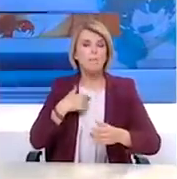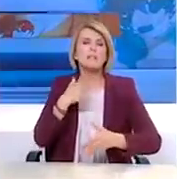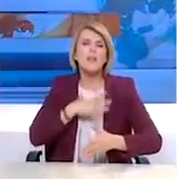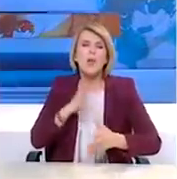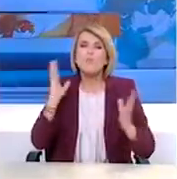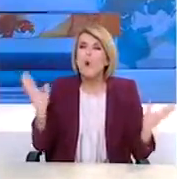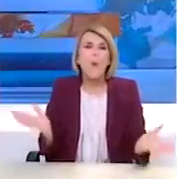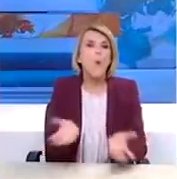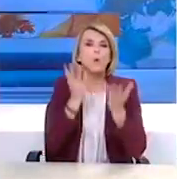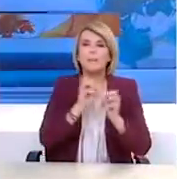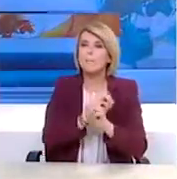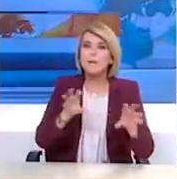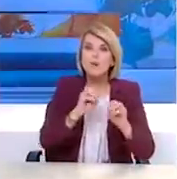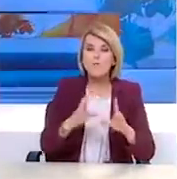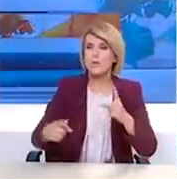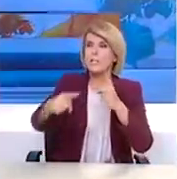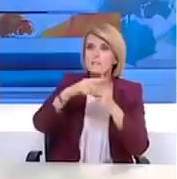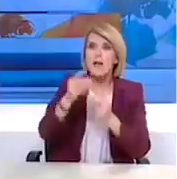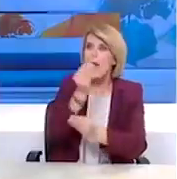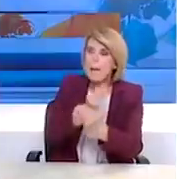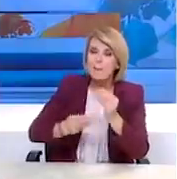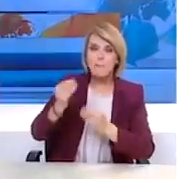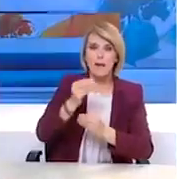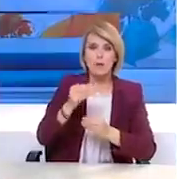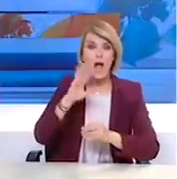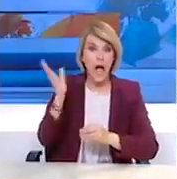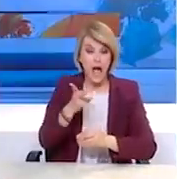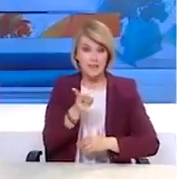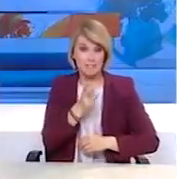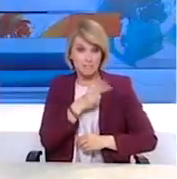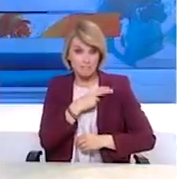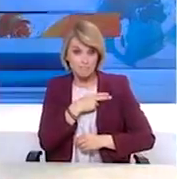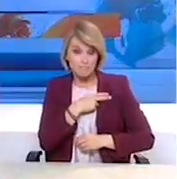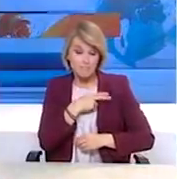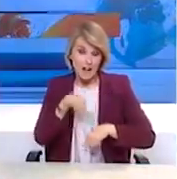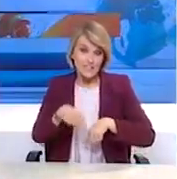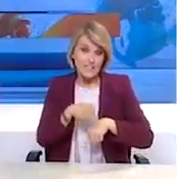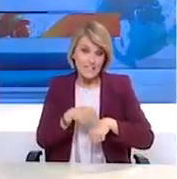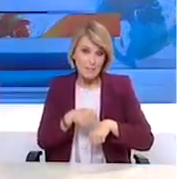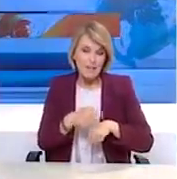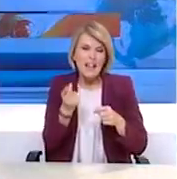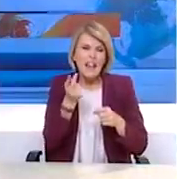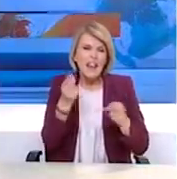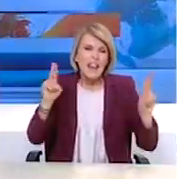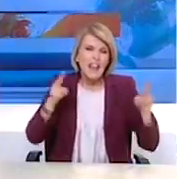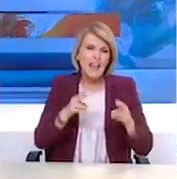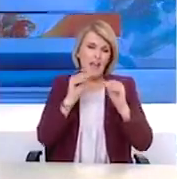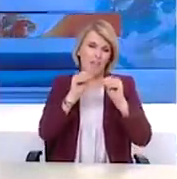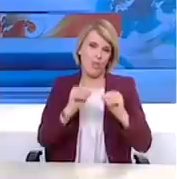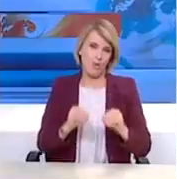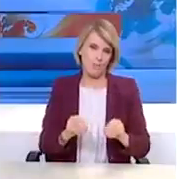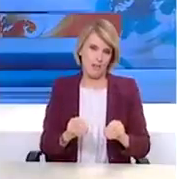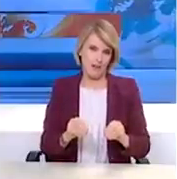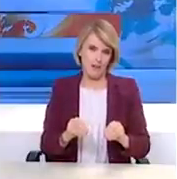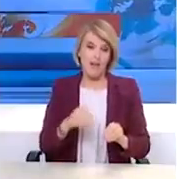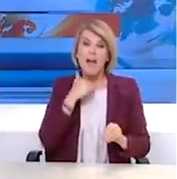Και φυσικά αν αυτό φαίνεται ότι δουλεύει και δουλέψει, γιατί έχουμε πολύ λίγα δεδομένα επιστημονικά αυτή τη στιγμή, έχει δοκιμαστεί σε